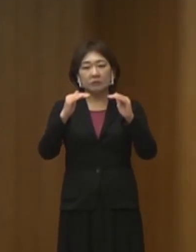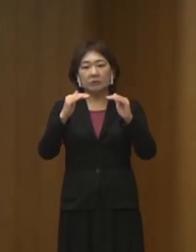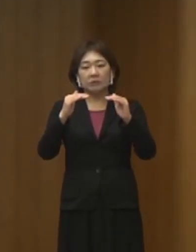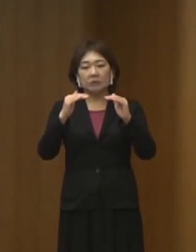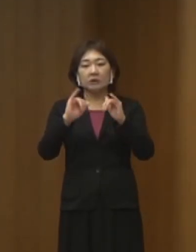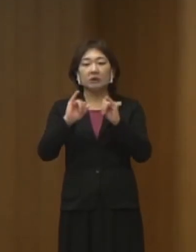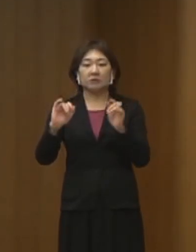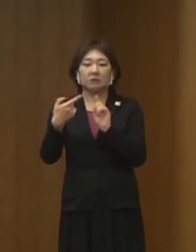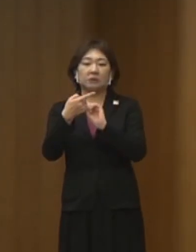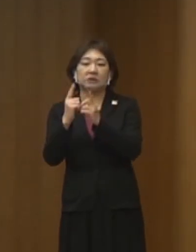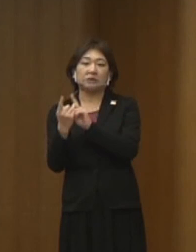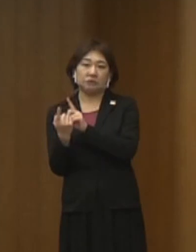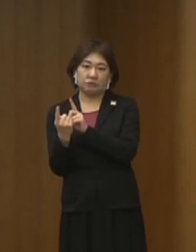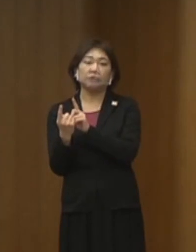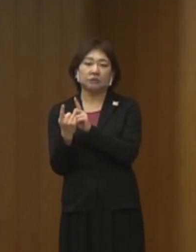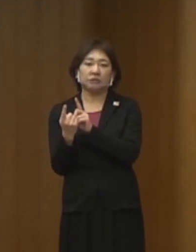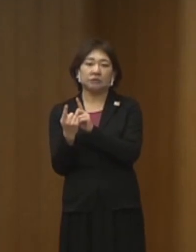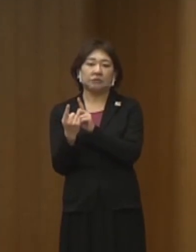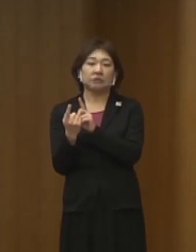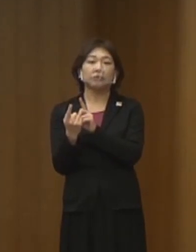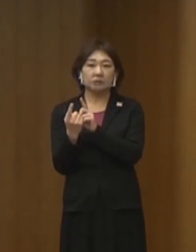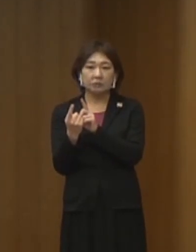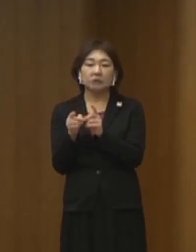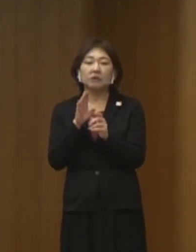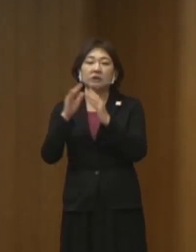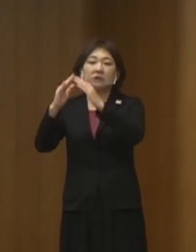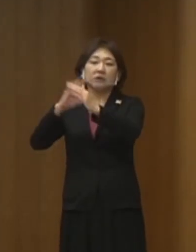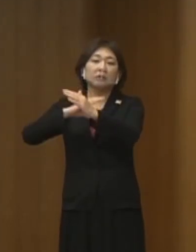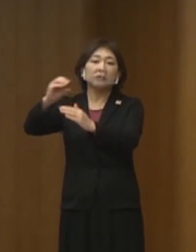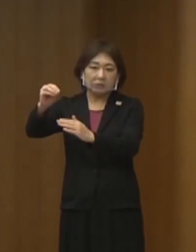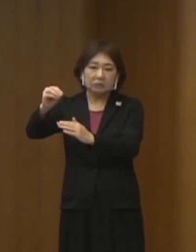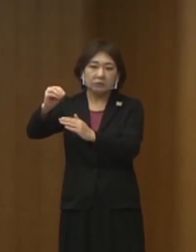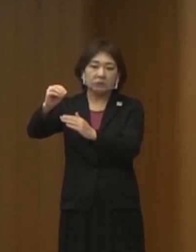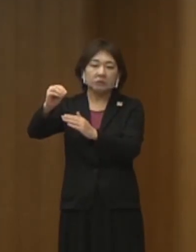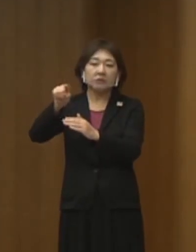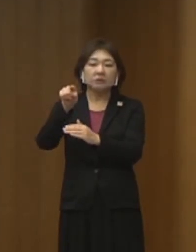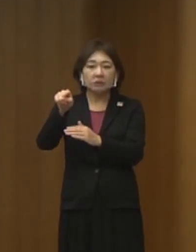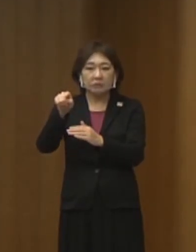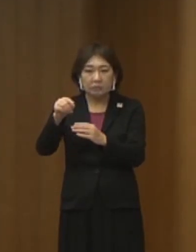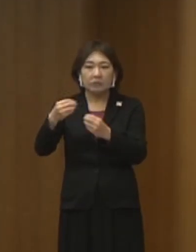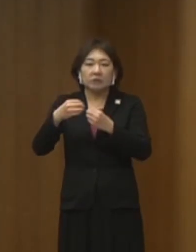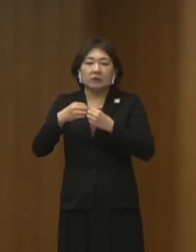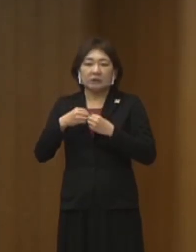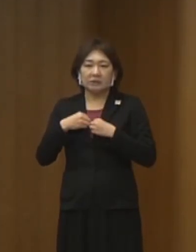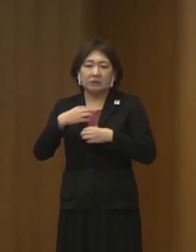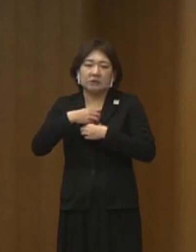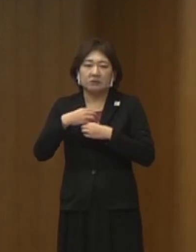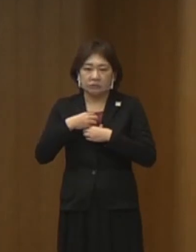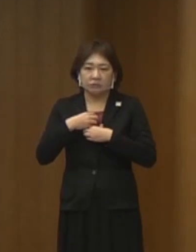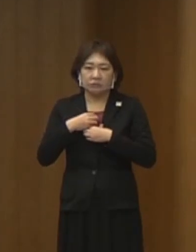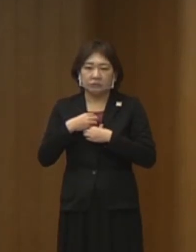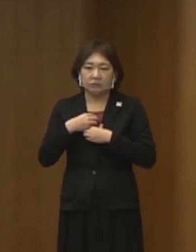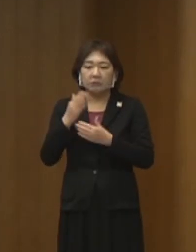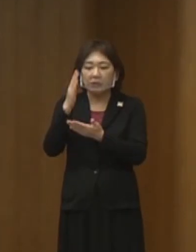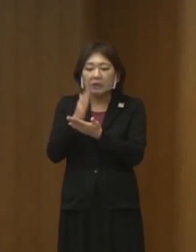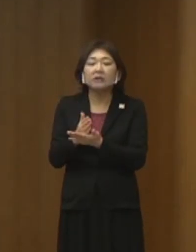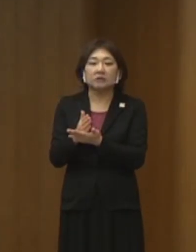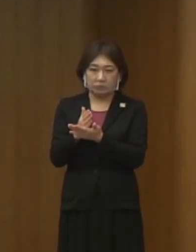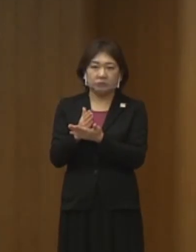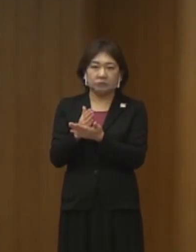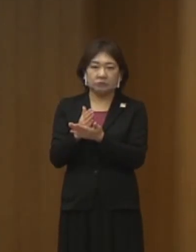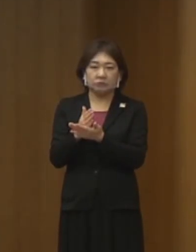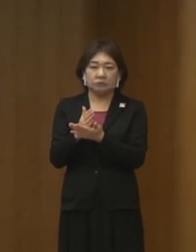触の機会、そして帰省の機会で感染リスクを回避する、そういう取り組みについて、道民